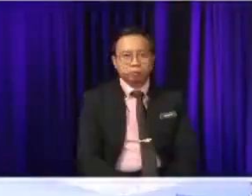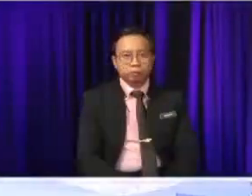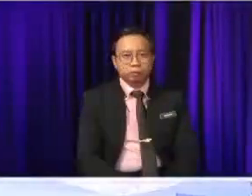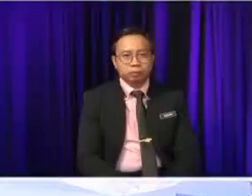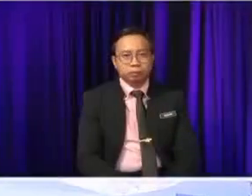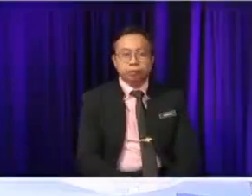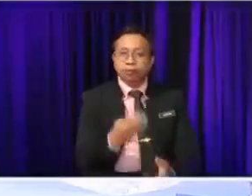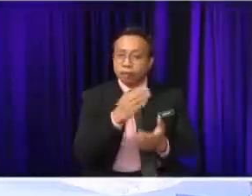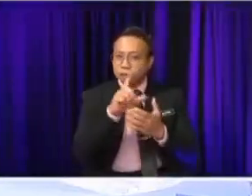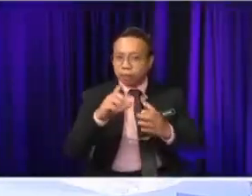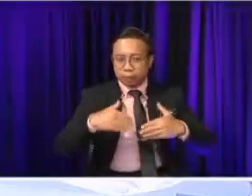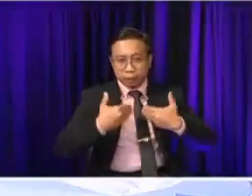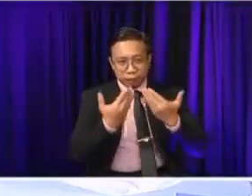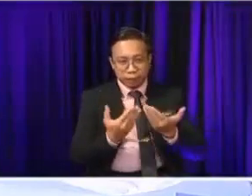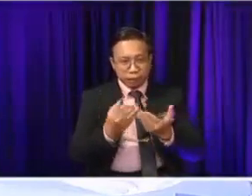terbaik